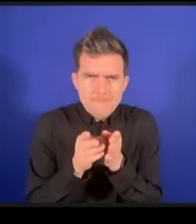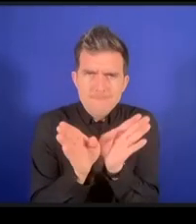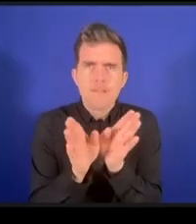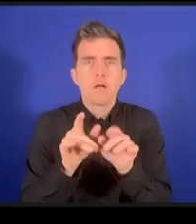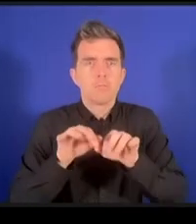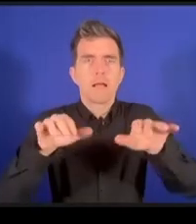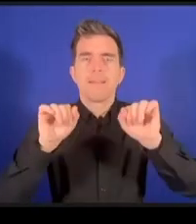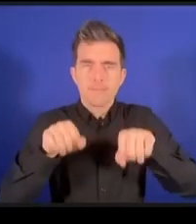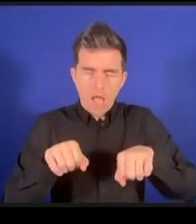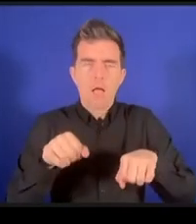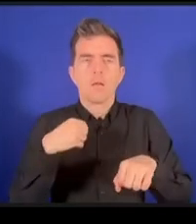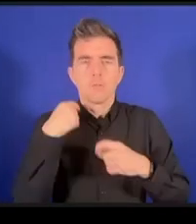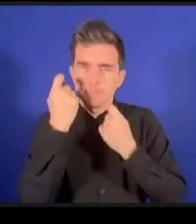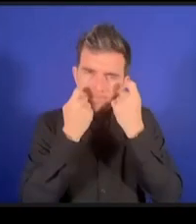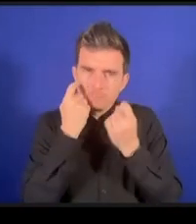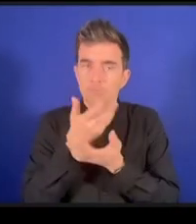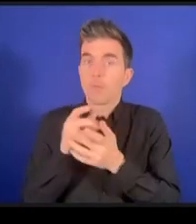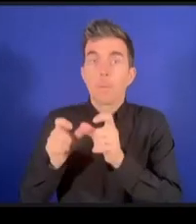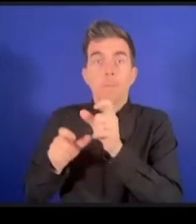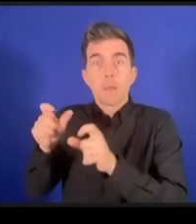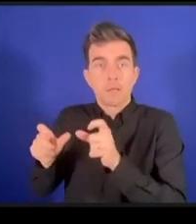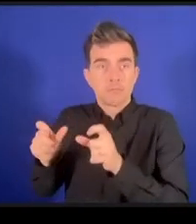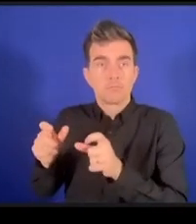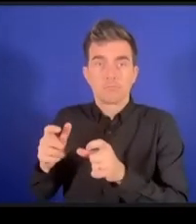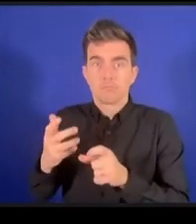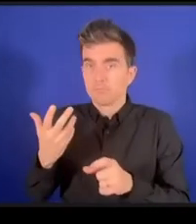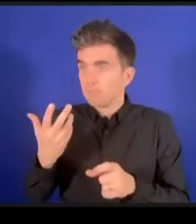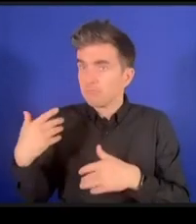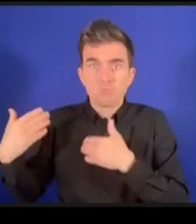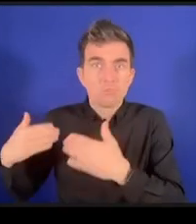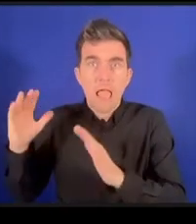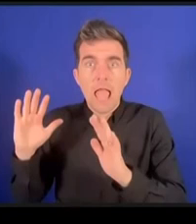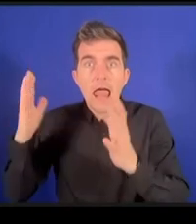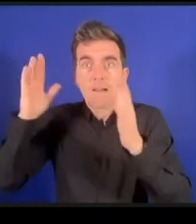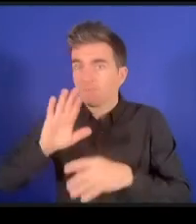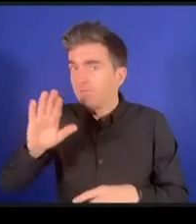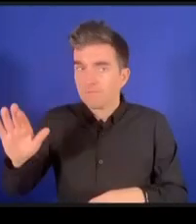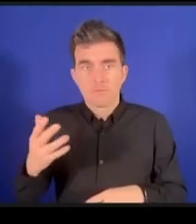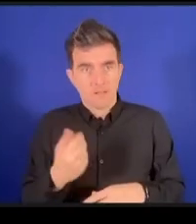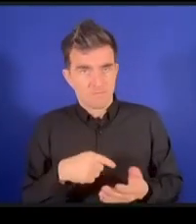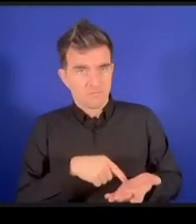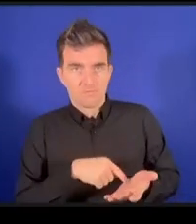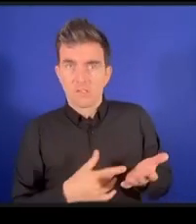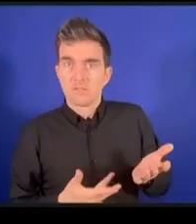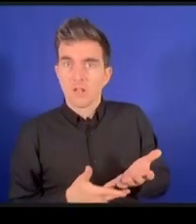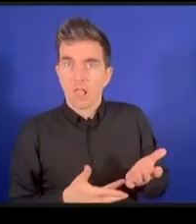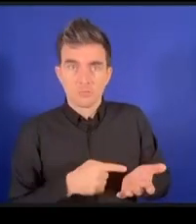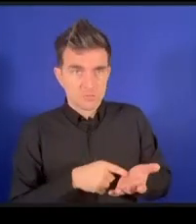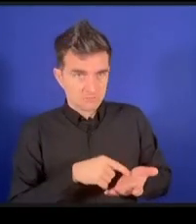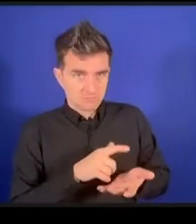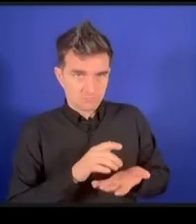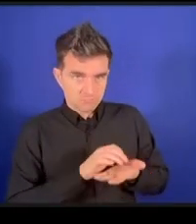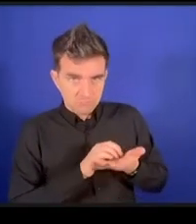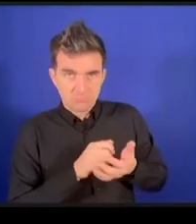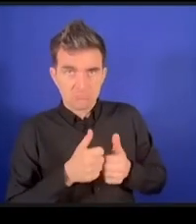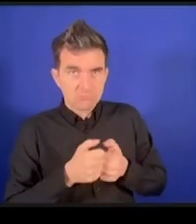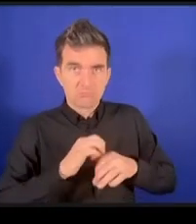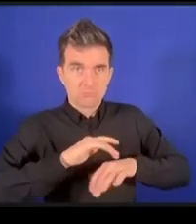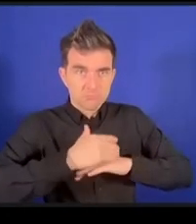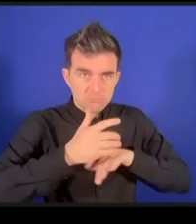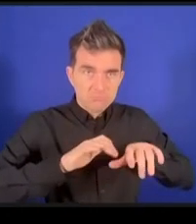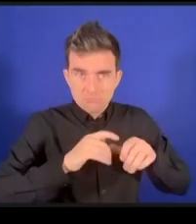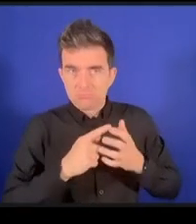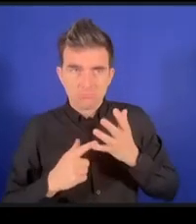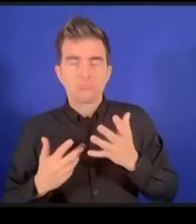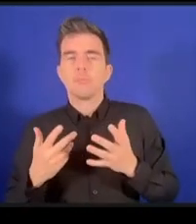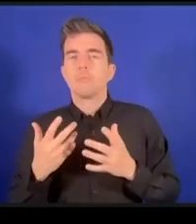были в составе этих инициатив лица которые будут пользоваться этими технологиями со стороны разработки У нас